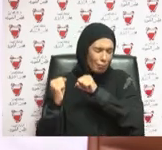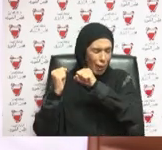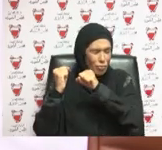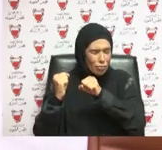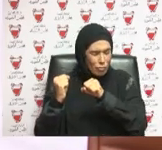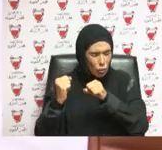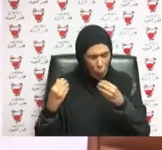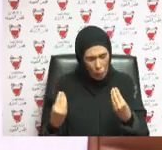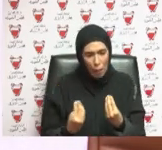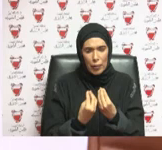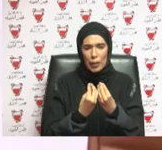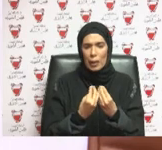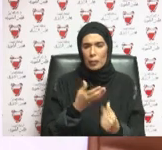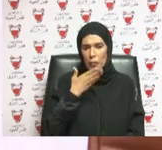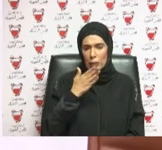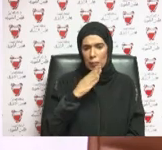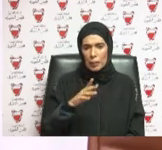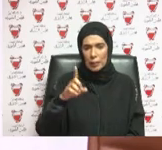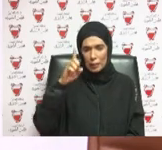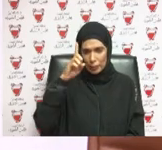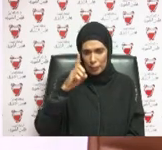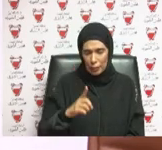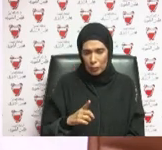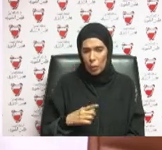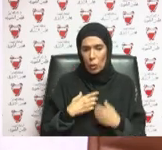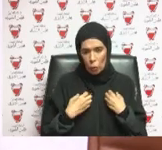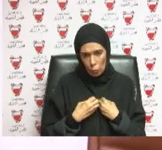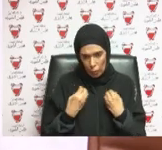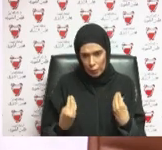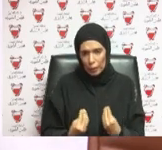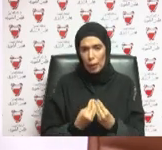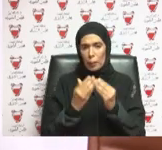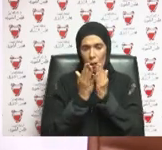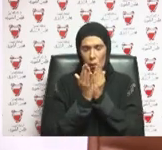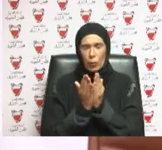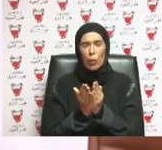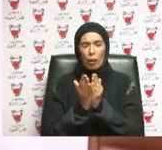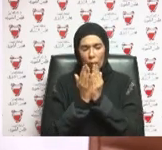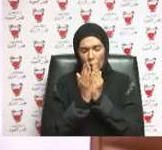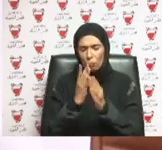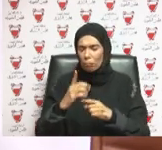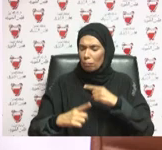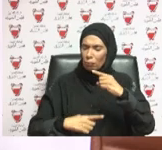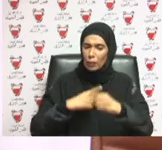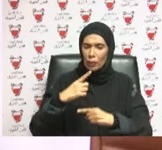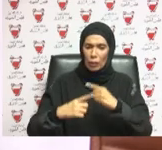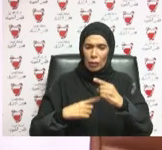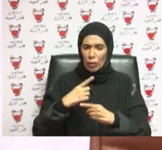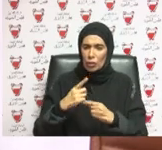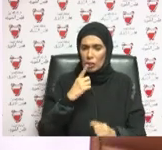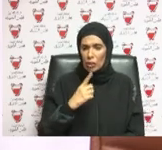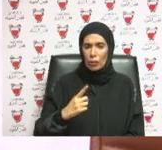لحظة. ولكن الحمد لله رب العالمين، قلوبنا كانت معه، دعائنا كان معه. أيضا نتلمس إن إن شاء